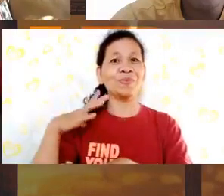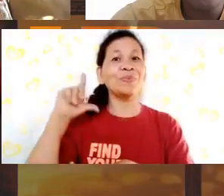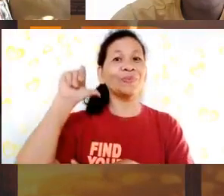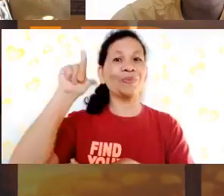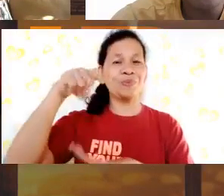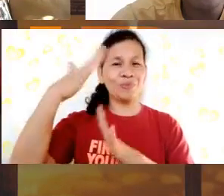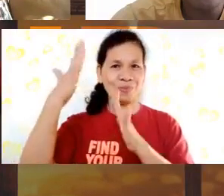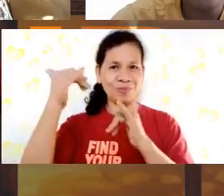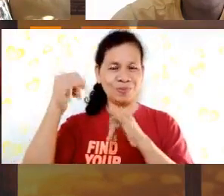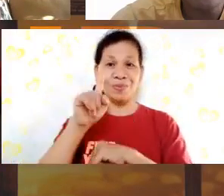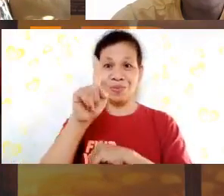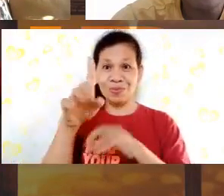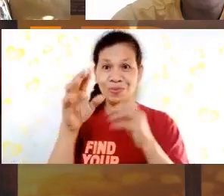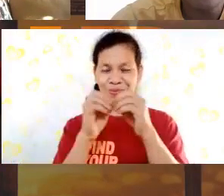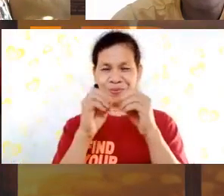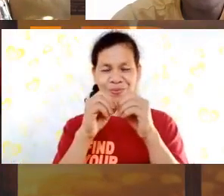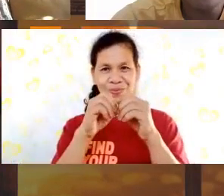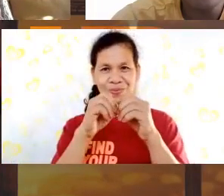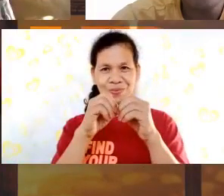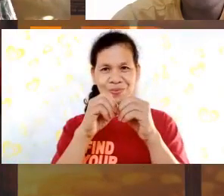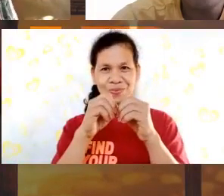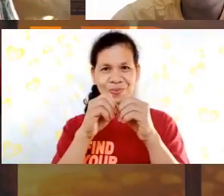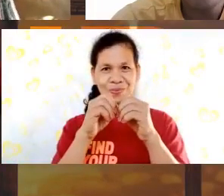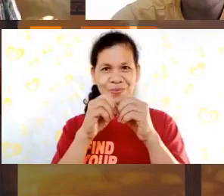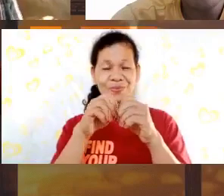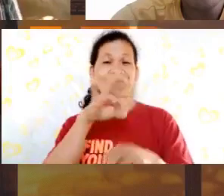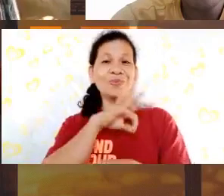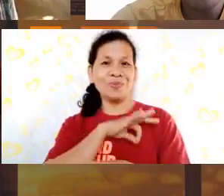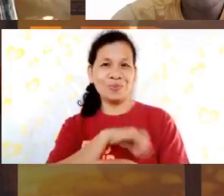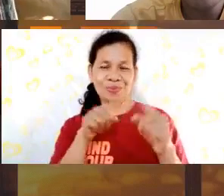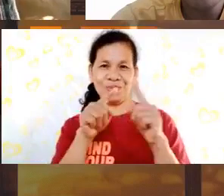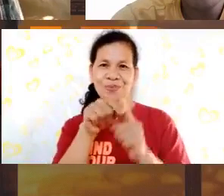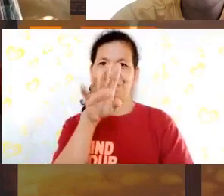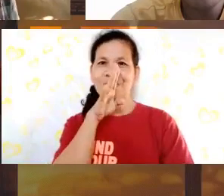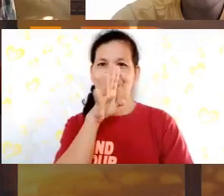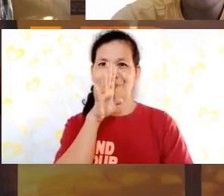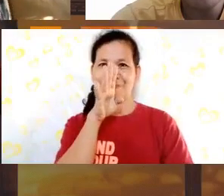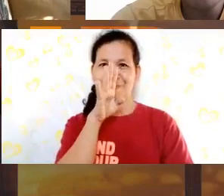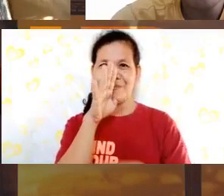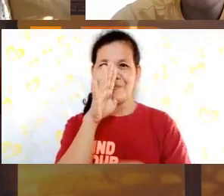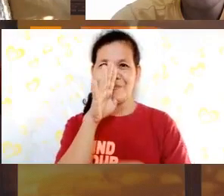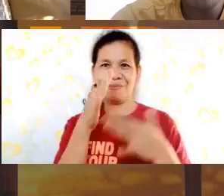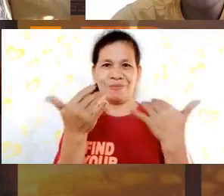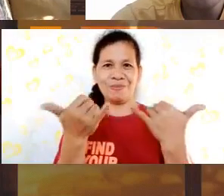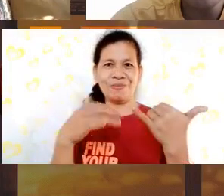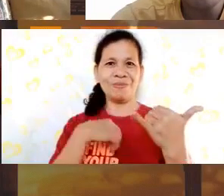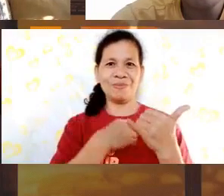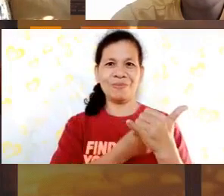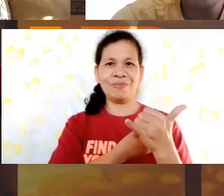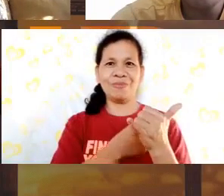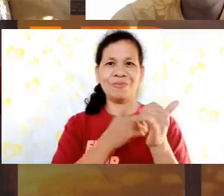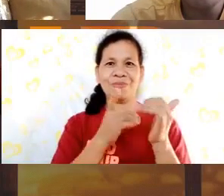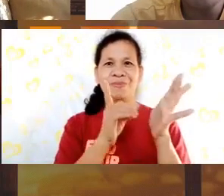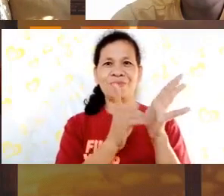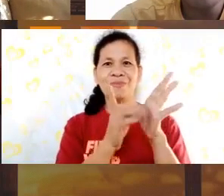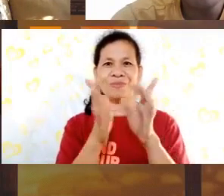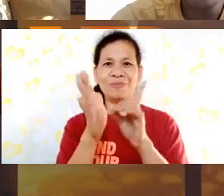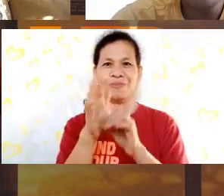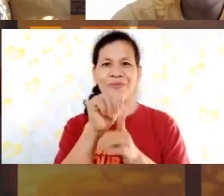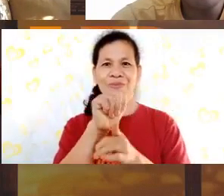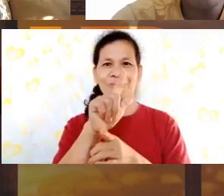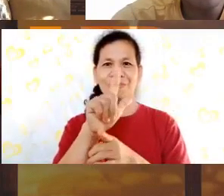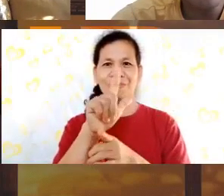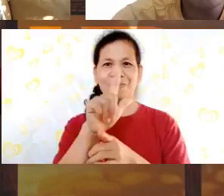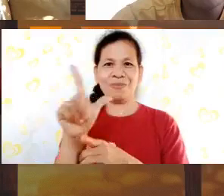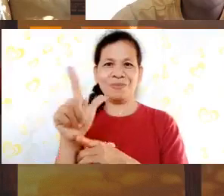pang pagkakataon na kayo ay makapagsalita muli dito po sa ating morning devotional. Thank